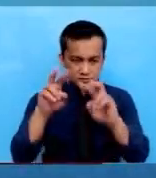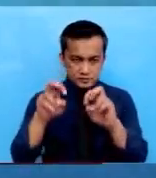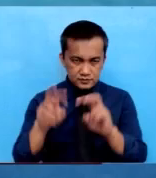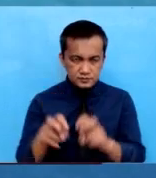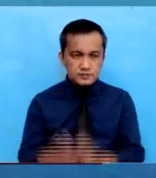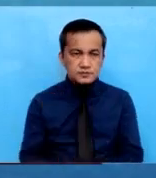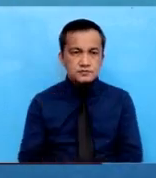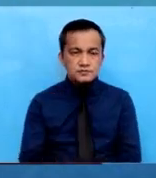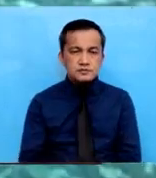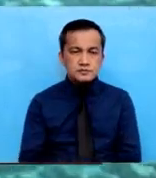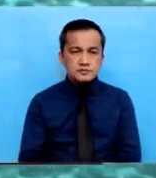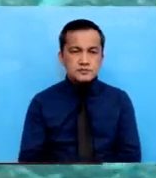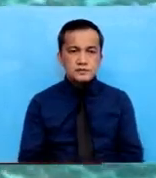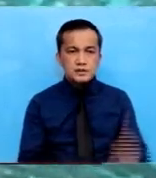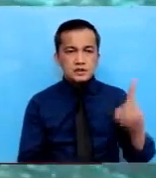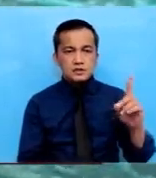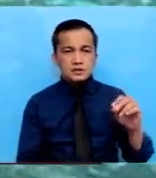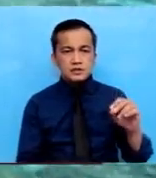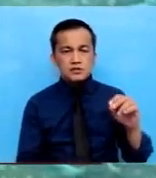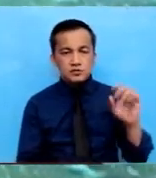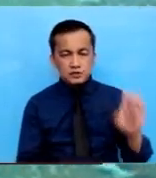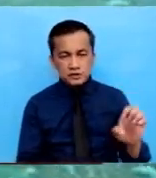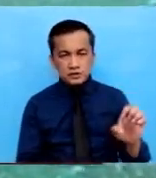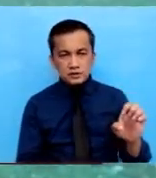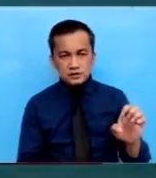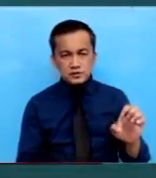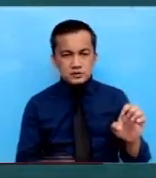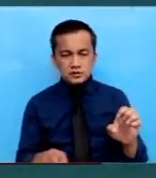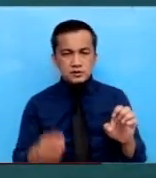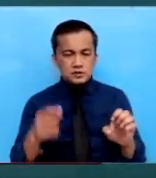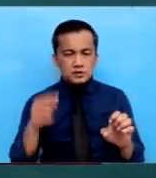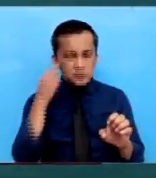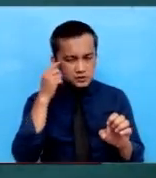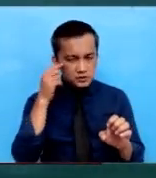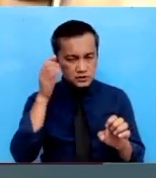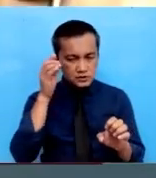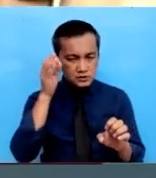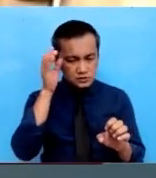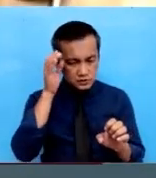The DOE sought reconsideration on the ground that under